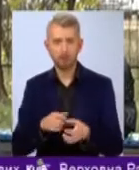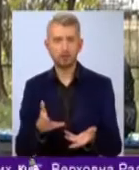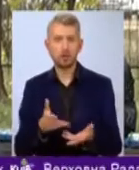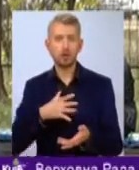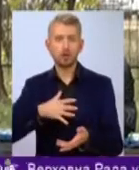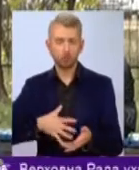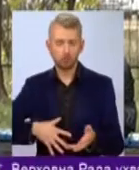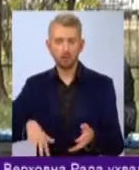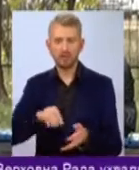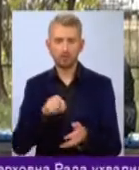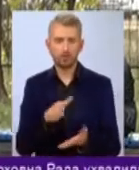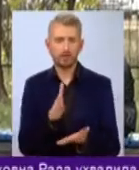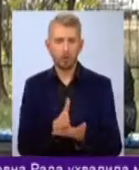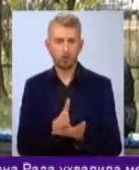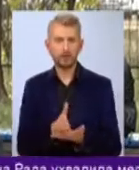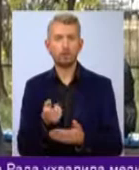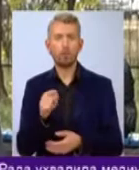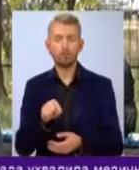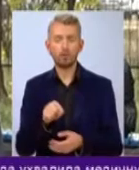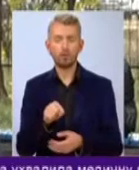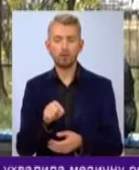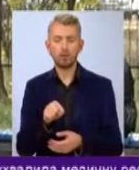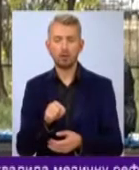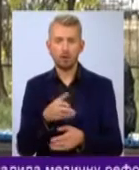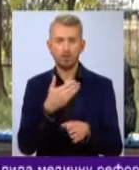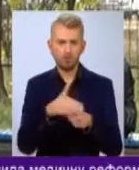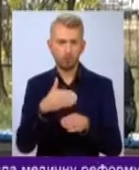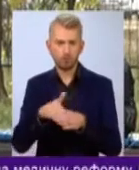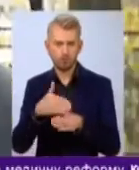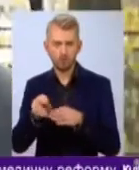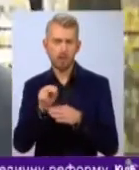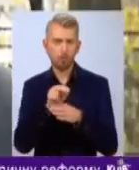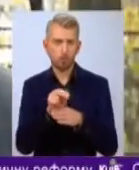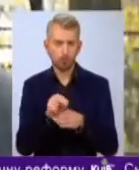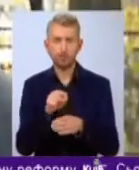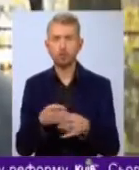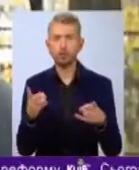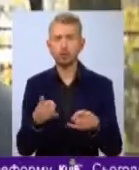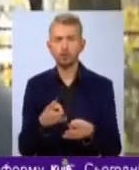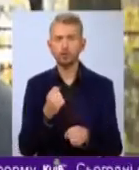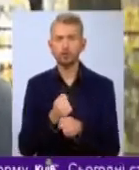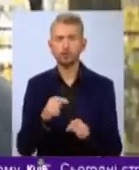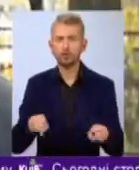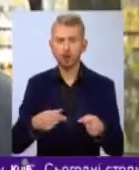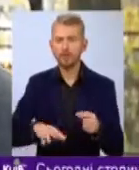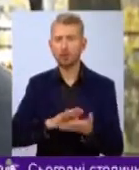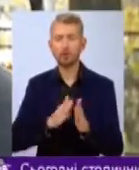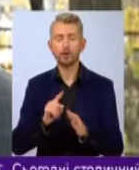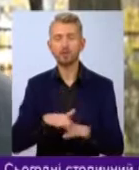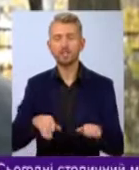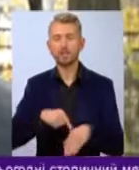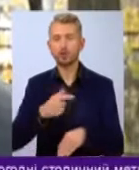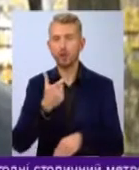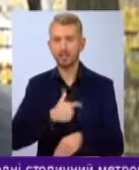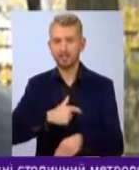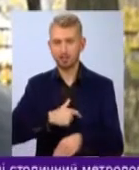змушені всі знаходитися тут, тому ми поблочно ремонтуємо. Тут потрібно створити всі умови для того, щоб і діти відчували себе